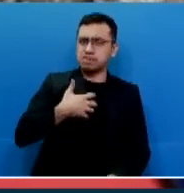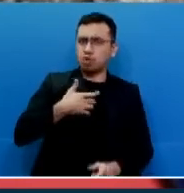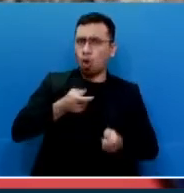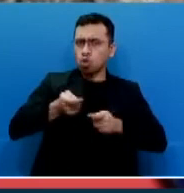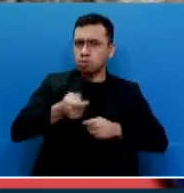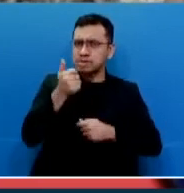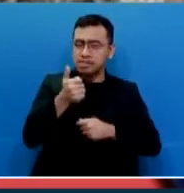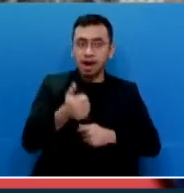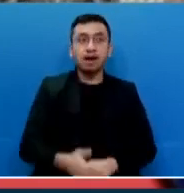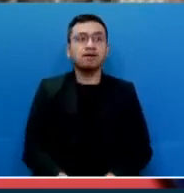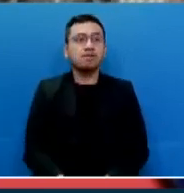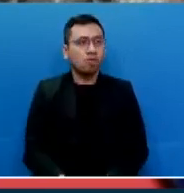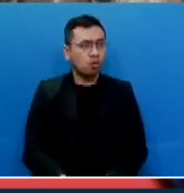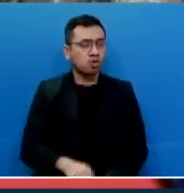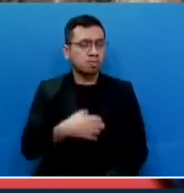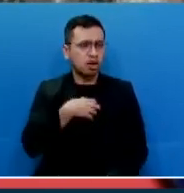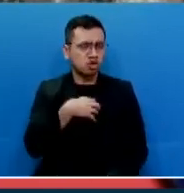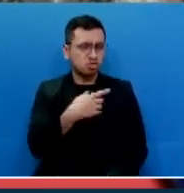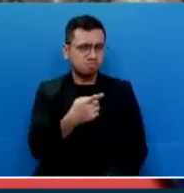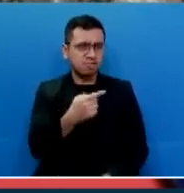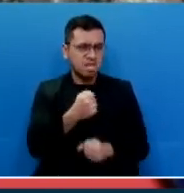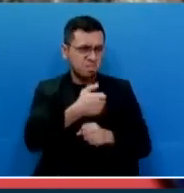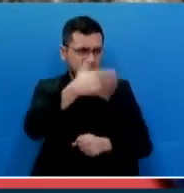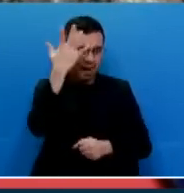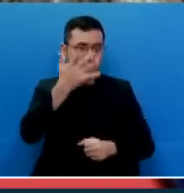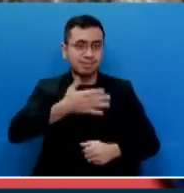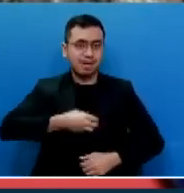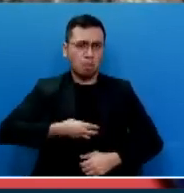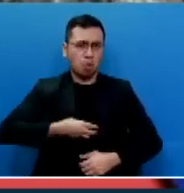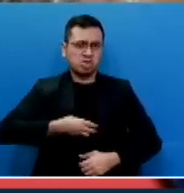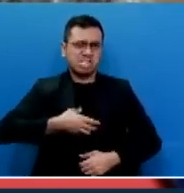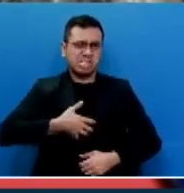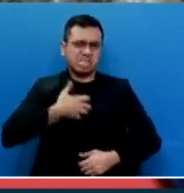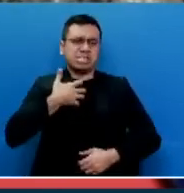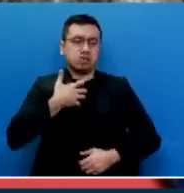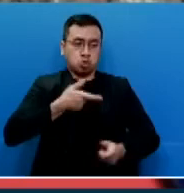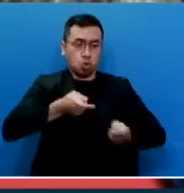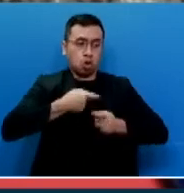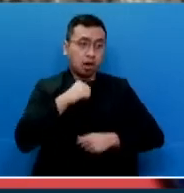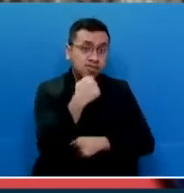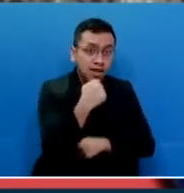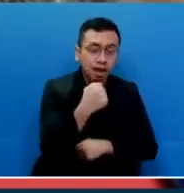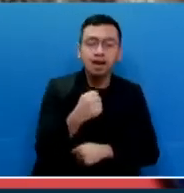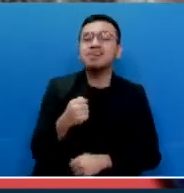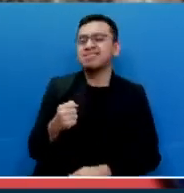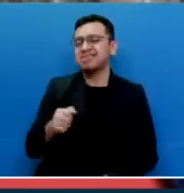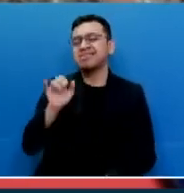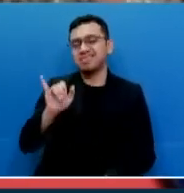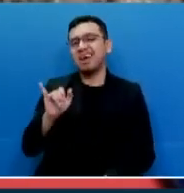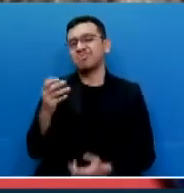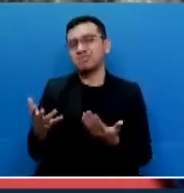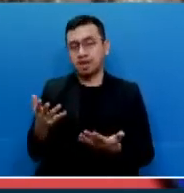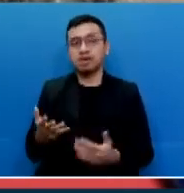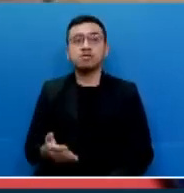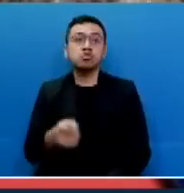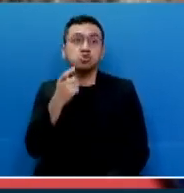bisa mengontrol emosi ya salah satunya itu Mbak karena kan ketika kita lihat kan Bagaimana Pak Anis ketika